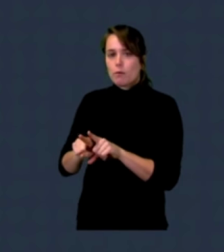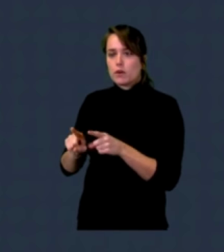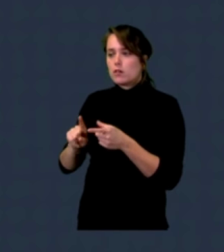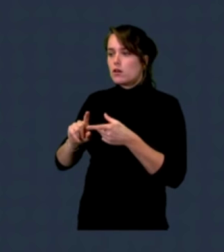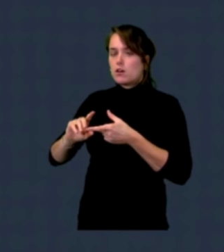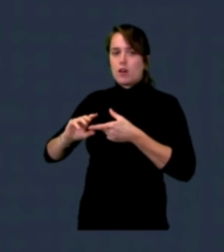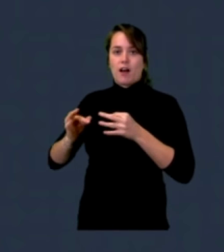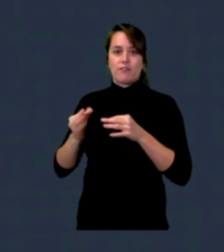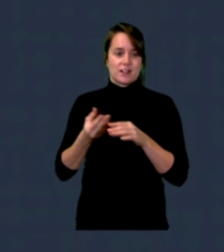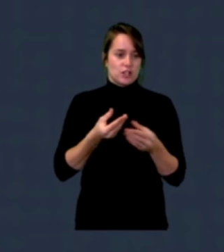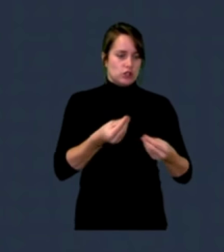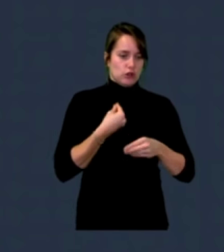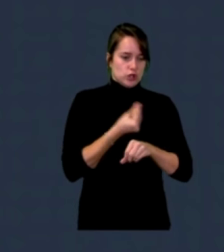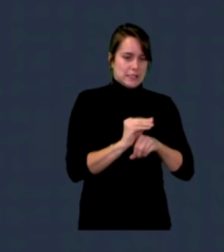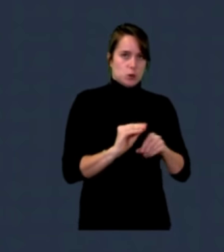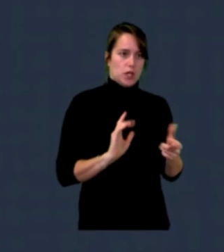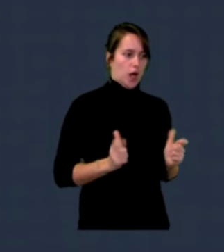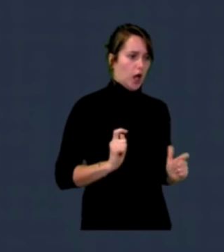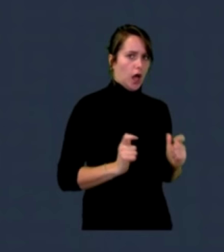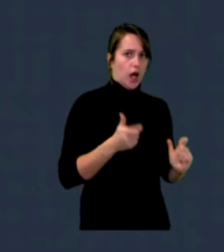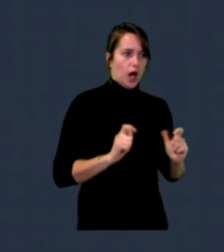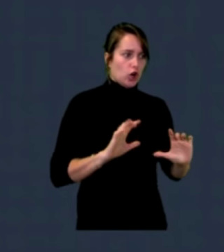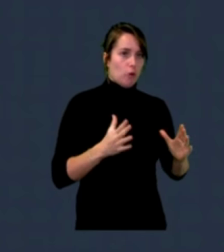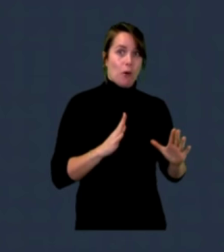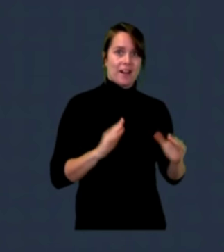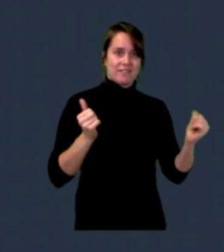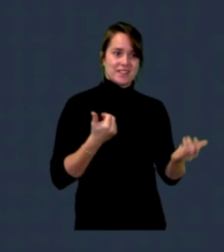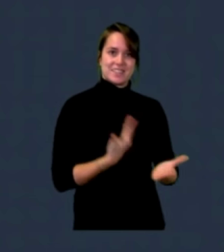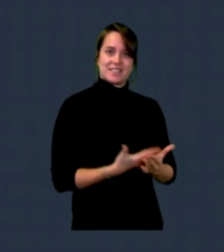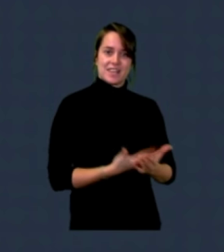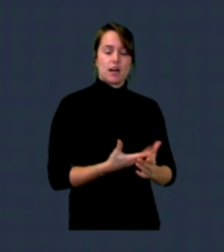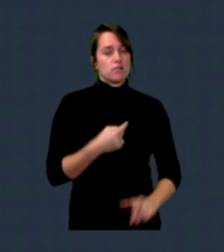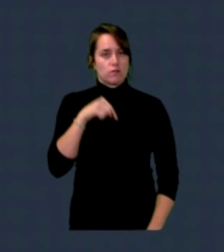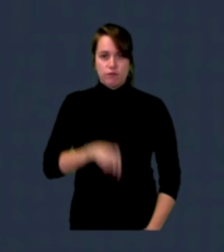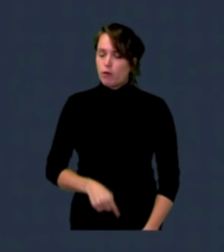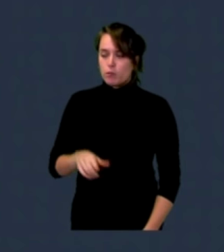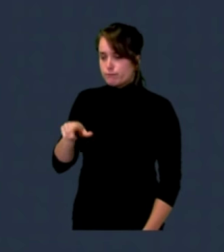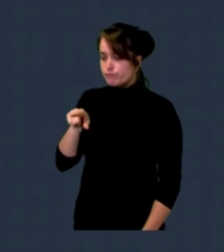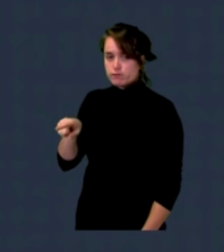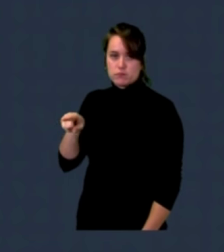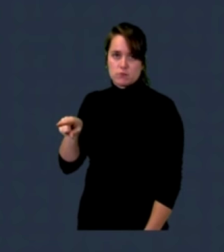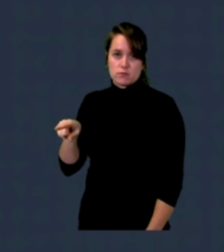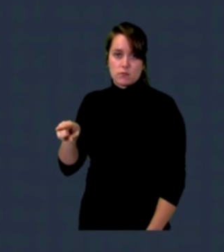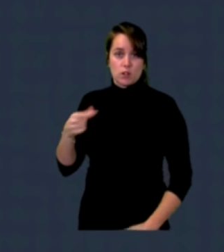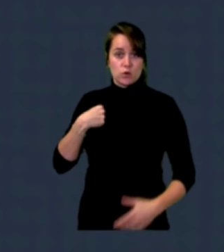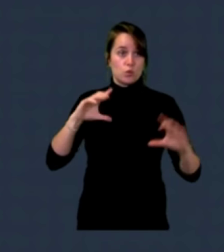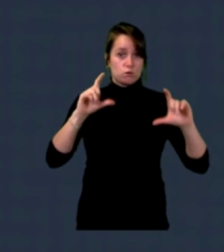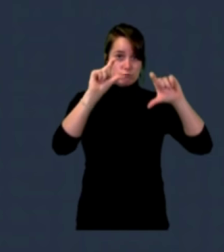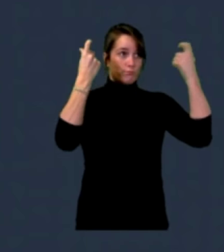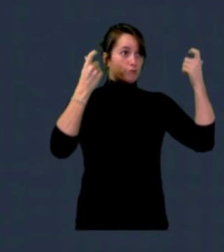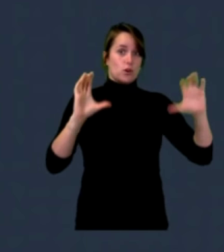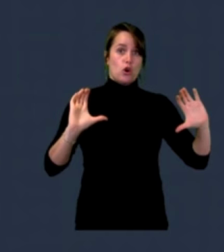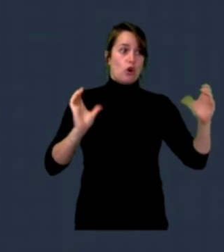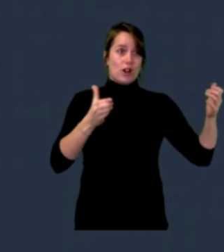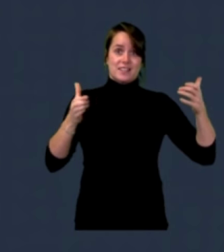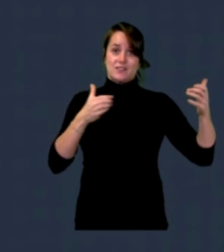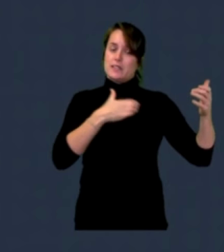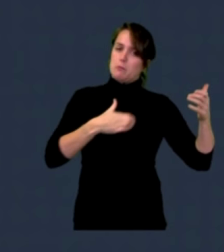de l'insécurité, eh bien c'est d'honorer au moins ce que nous devons honorer en tant que collectivité sur